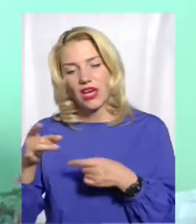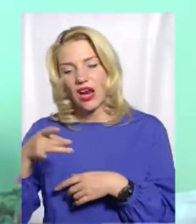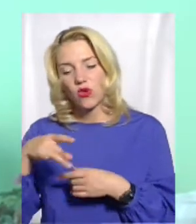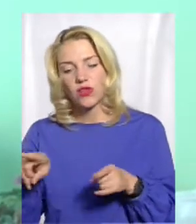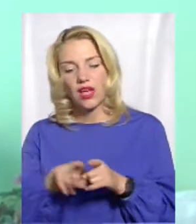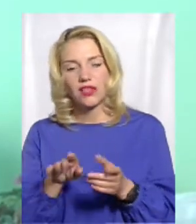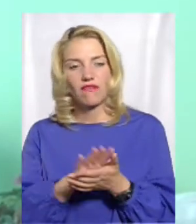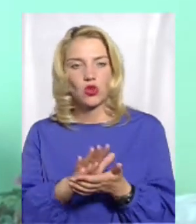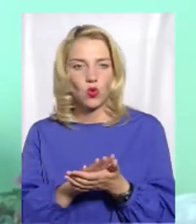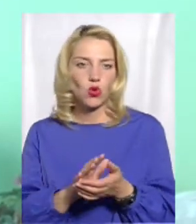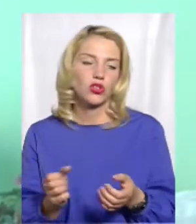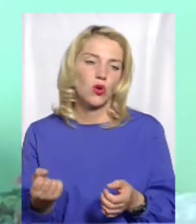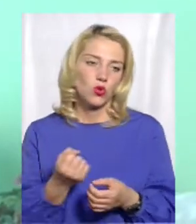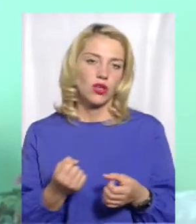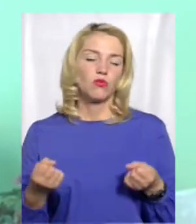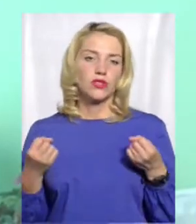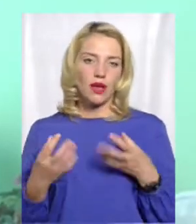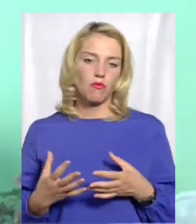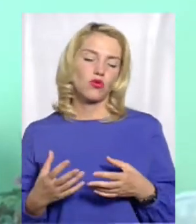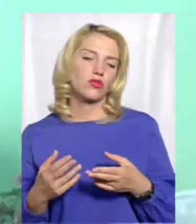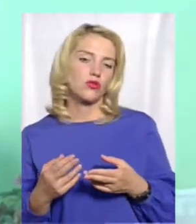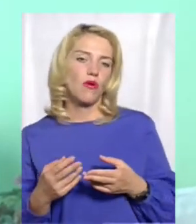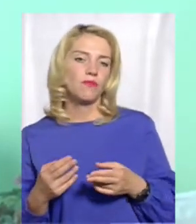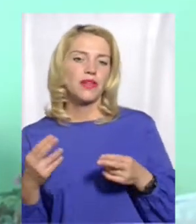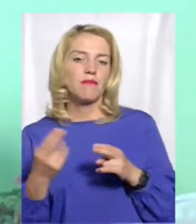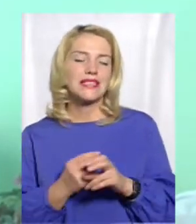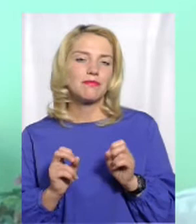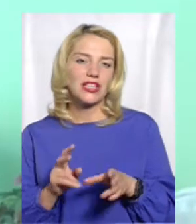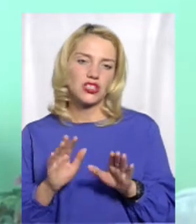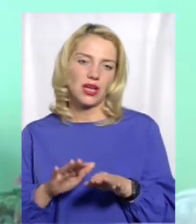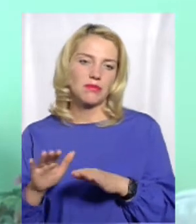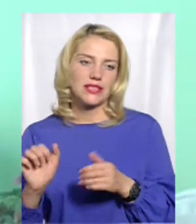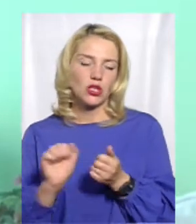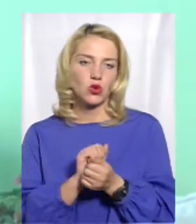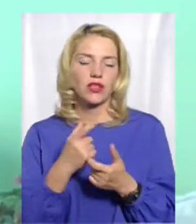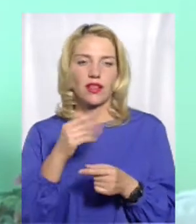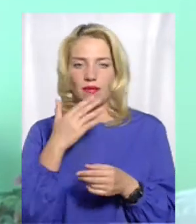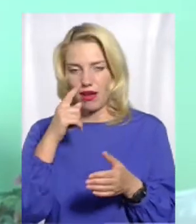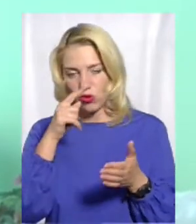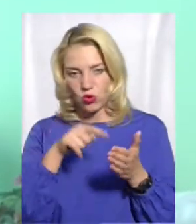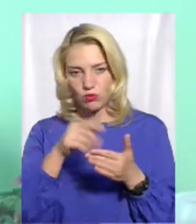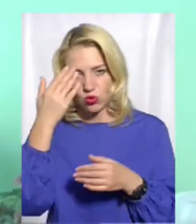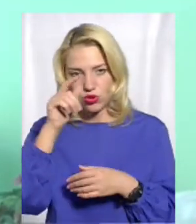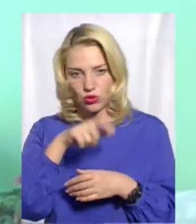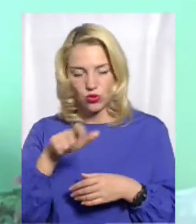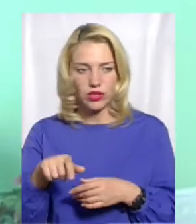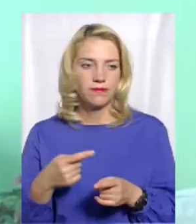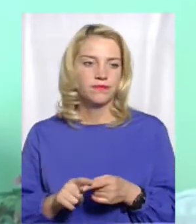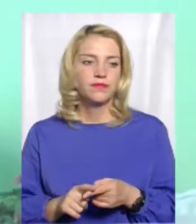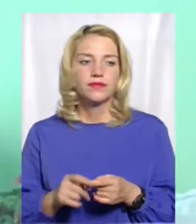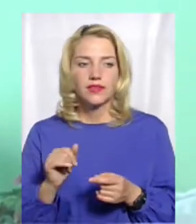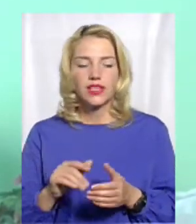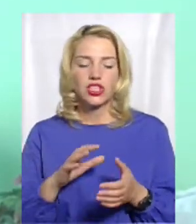відходи утримуються просто в безпечних місцях, сухих, де немає доступу сторонніх осіб і чекають вирішення питання